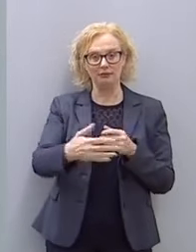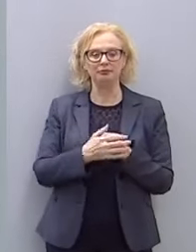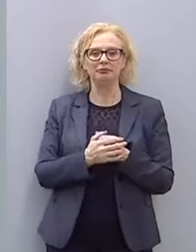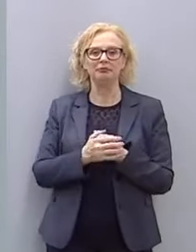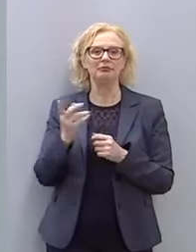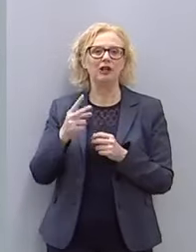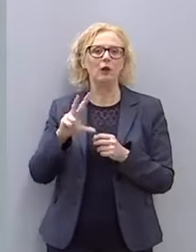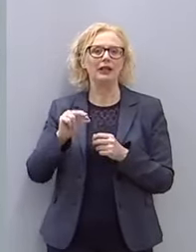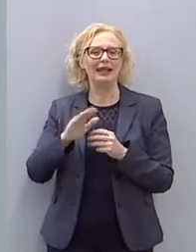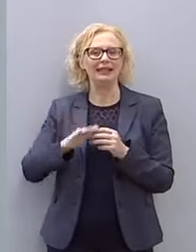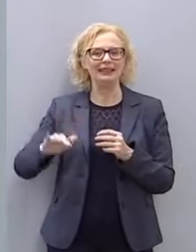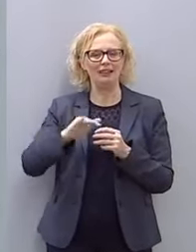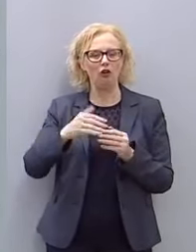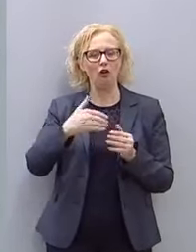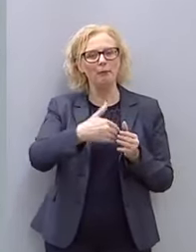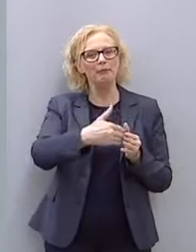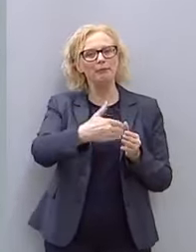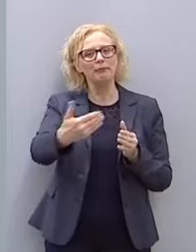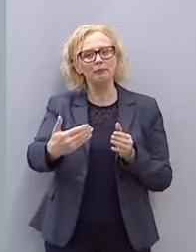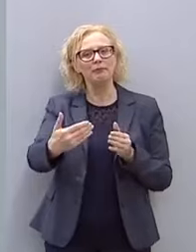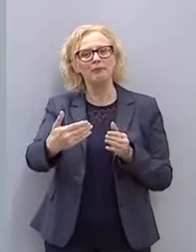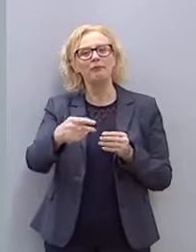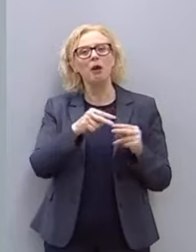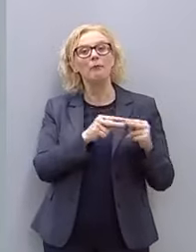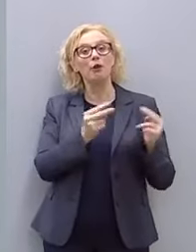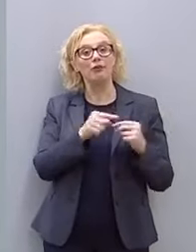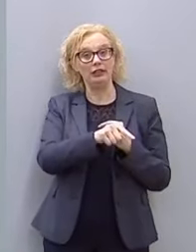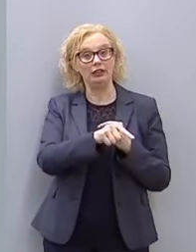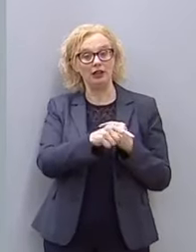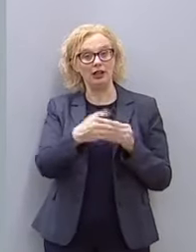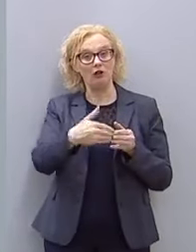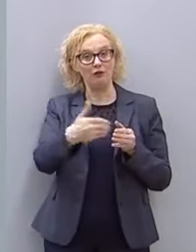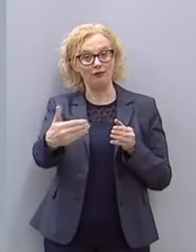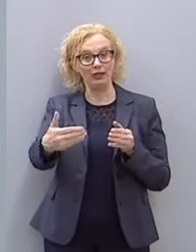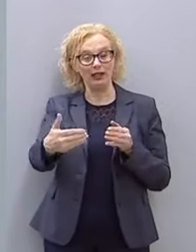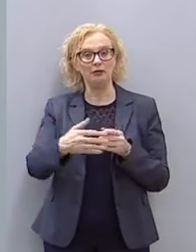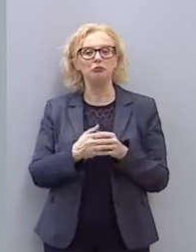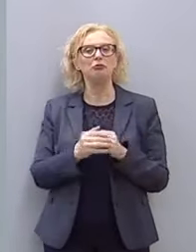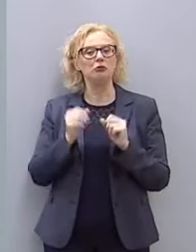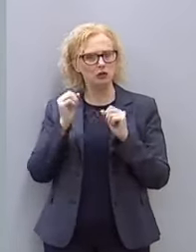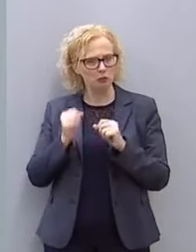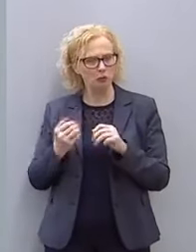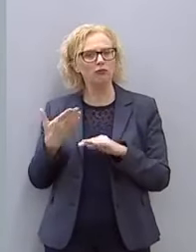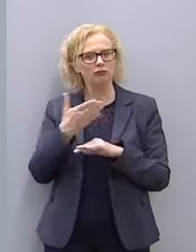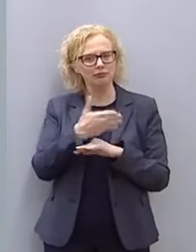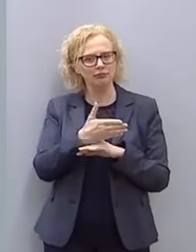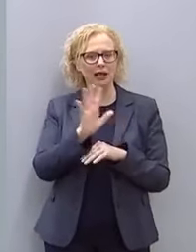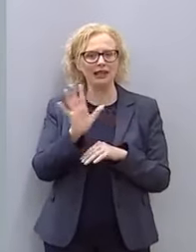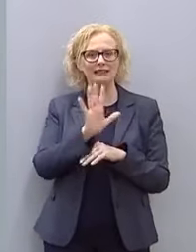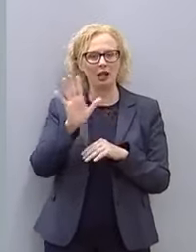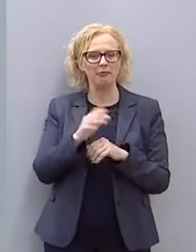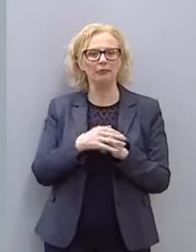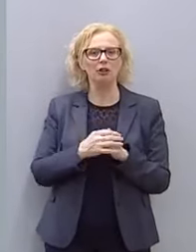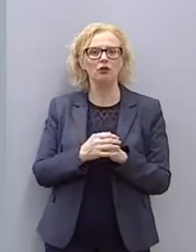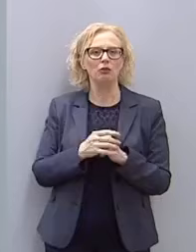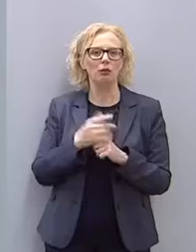trentino puoi andare nelle province che confinano con il territorio trentino esempio